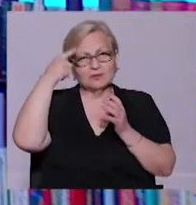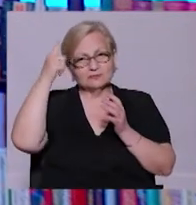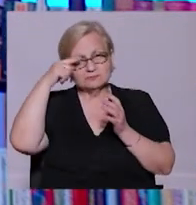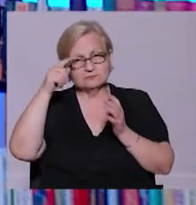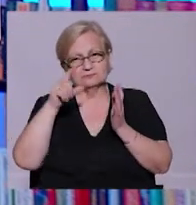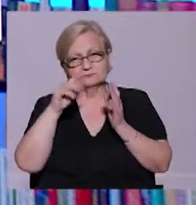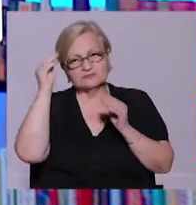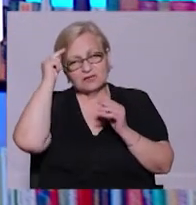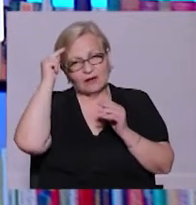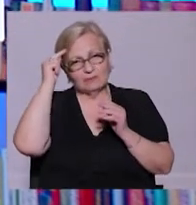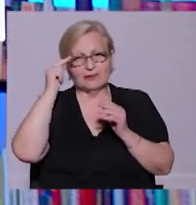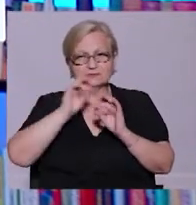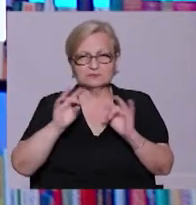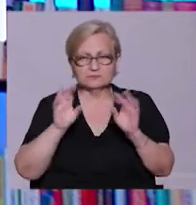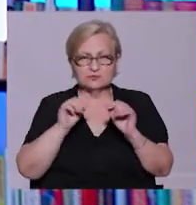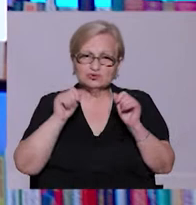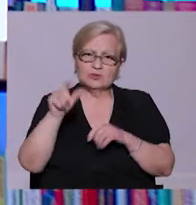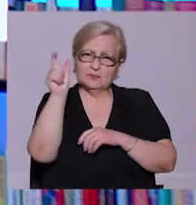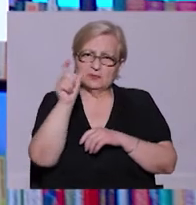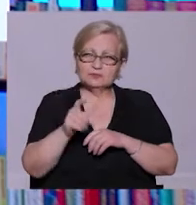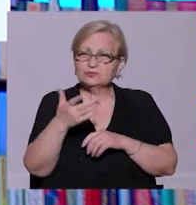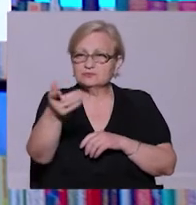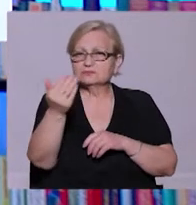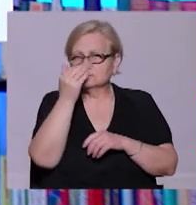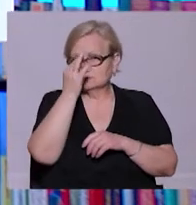მოთხრობას? შეიძლება ლექს.